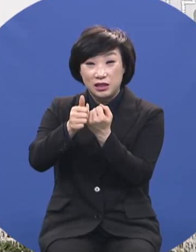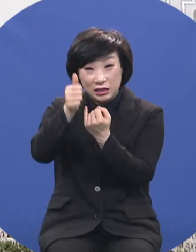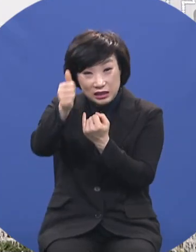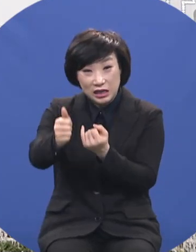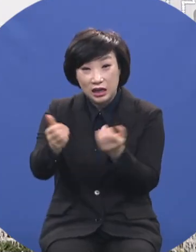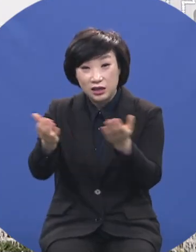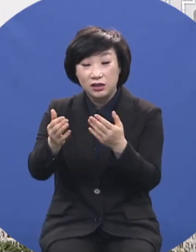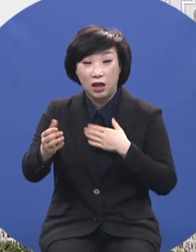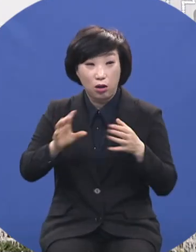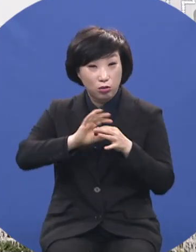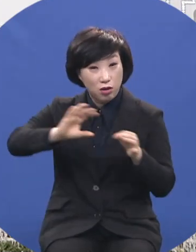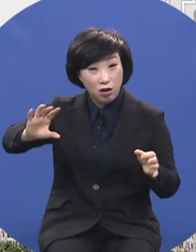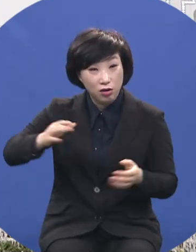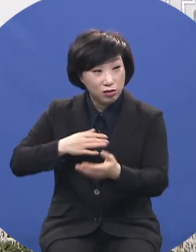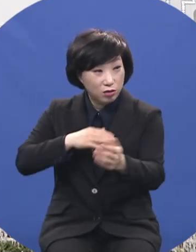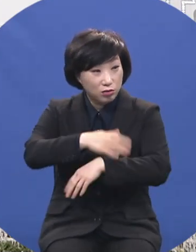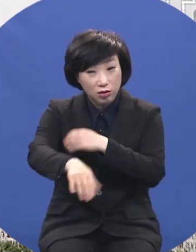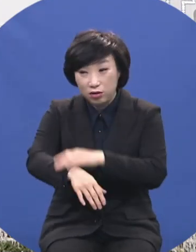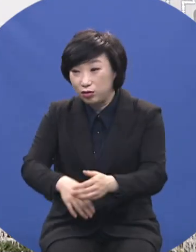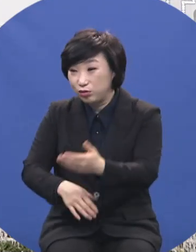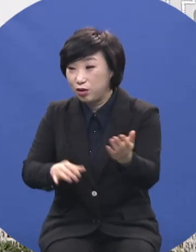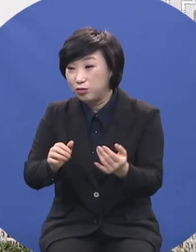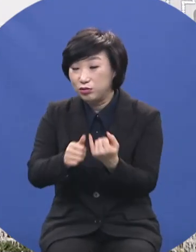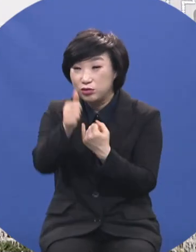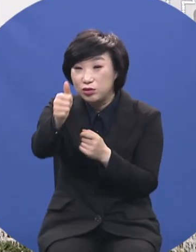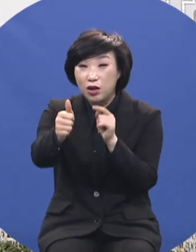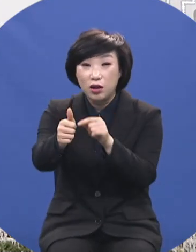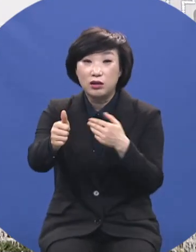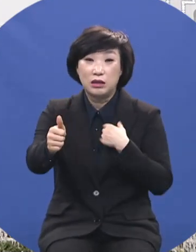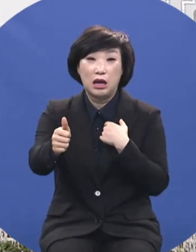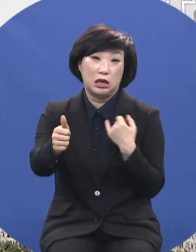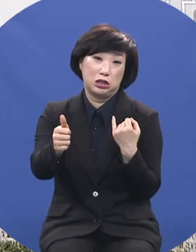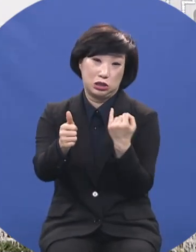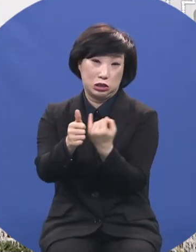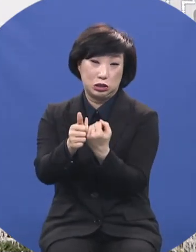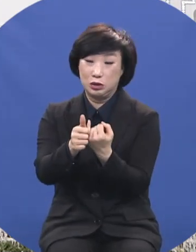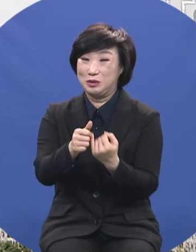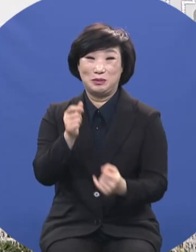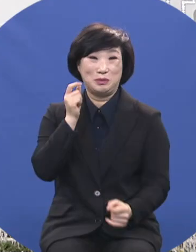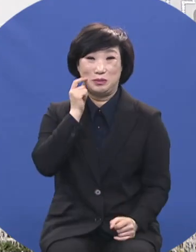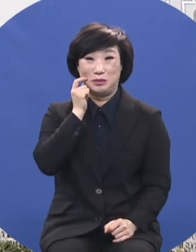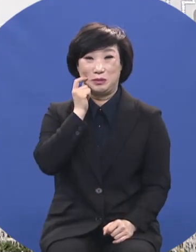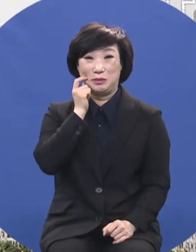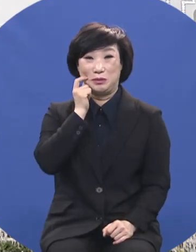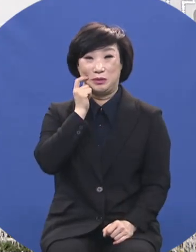아무 상관없는 얘기라면 그 신랑은 내 신랑이 아니지 뭐.